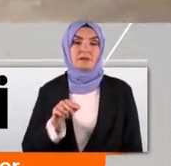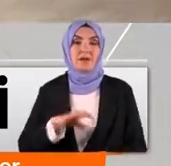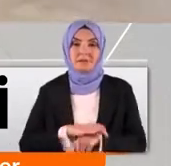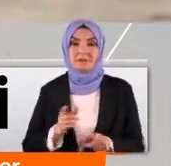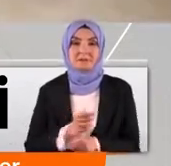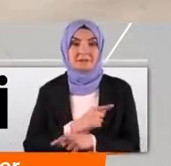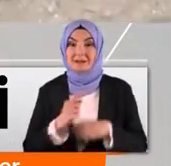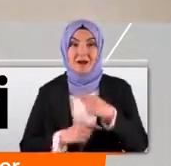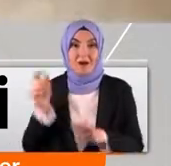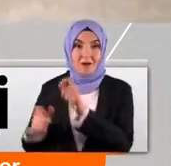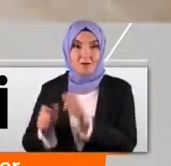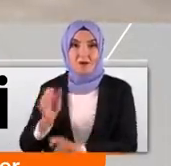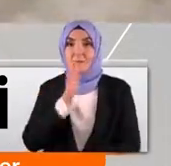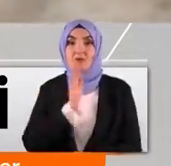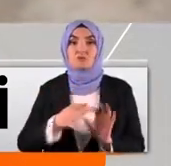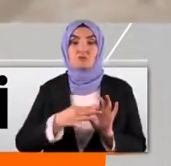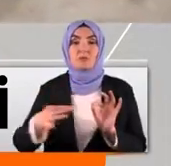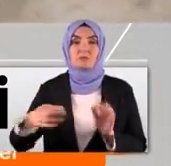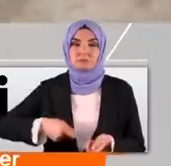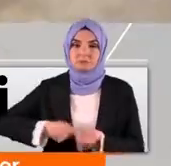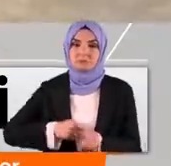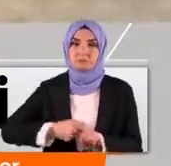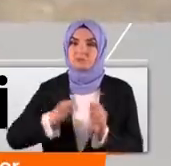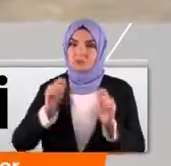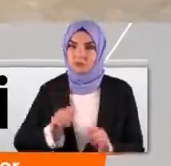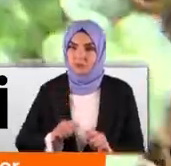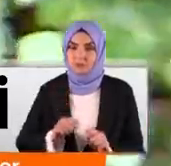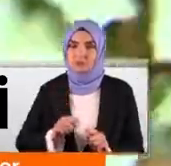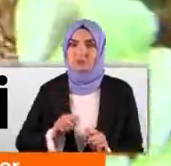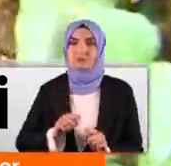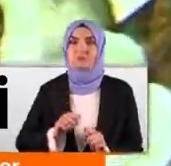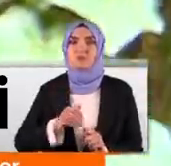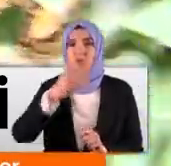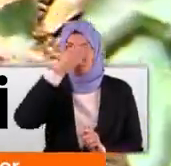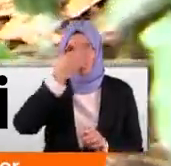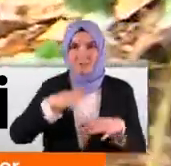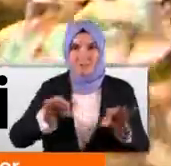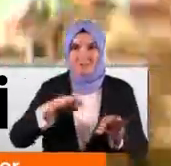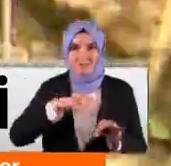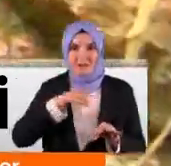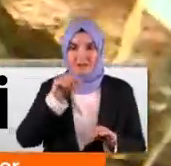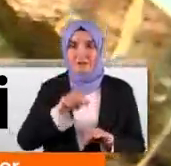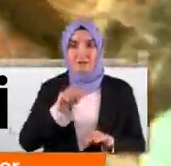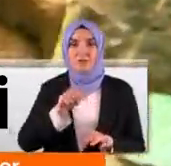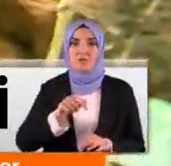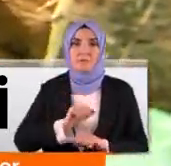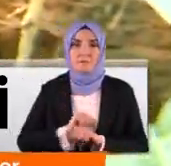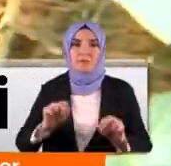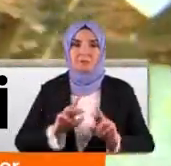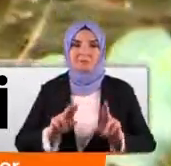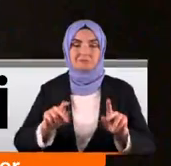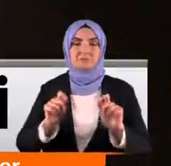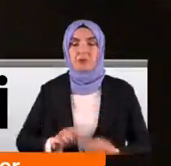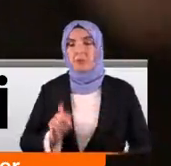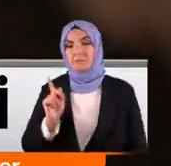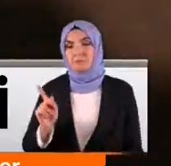kadar kazmışlar, içeriği tahrip etmişler. Tuzaklar var, tuzakları patlatmışlar. Tünellerden geçip son kazılan noktaya ulaşmak zor. Ama